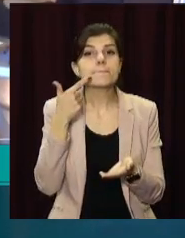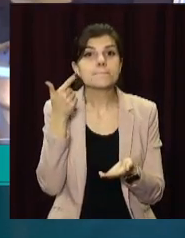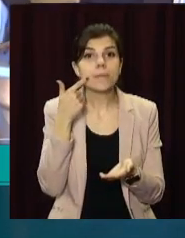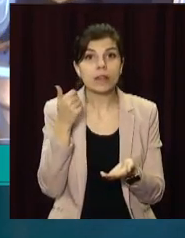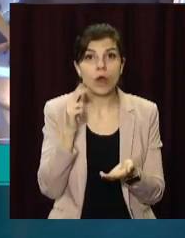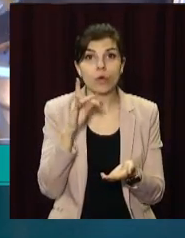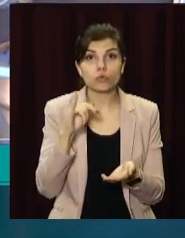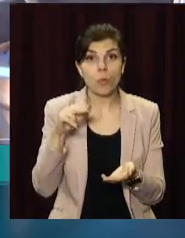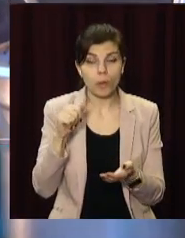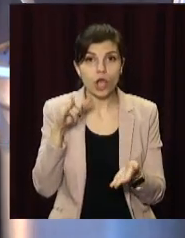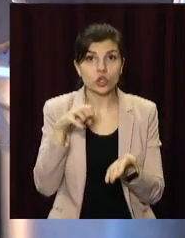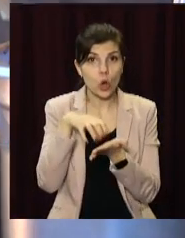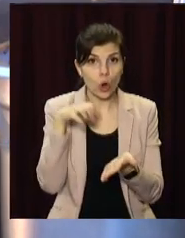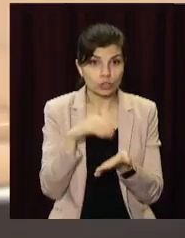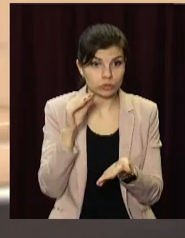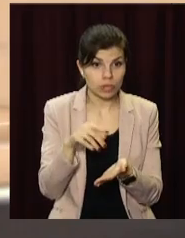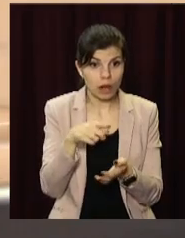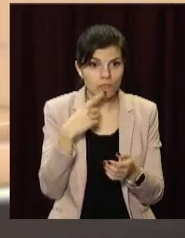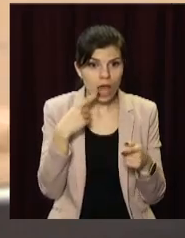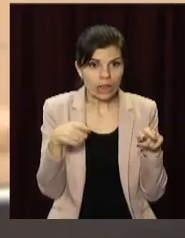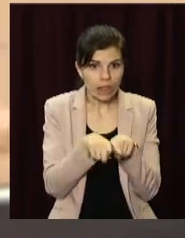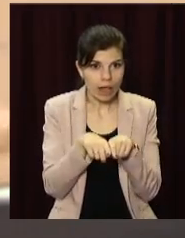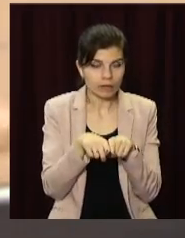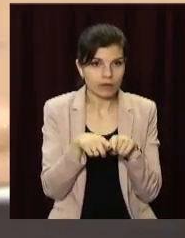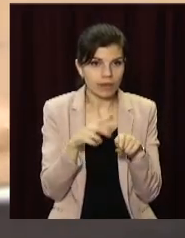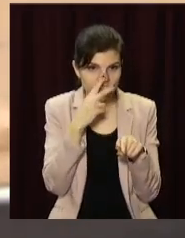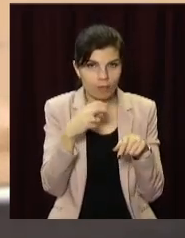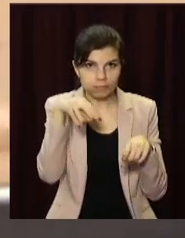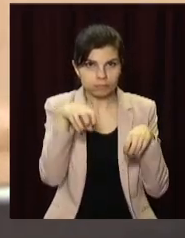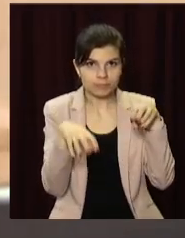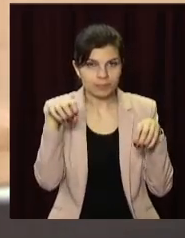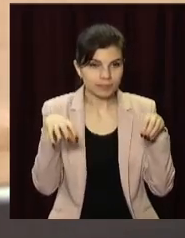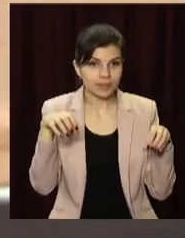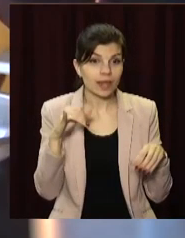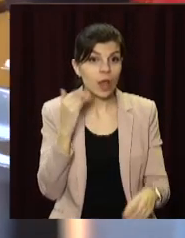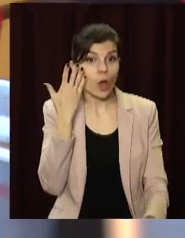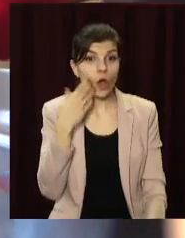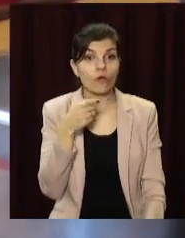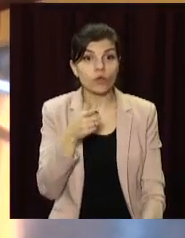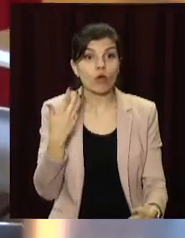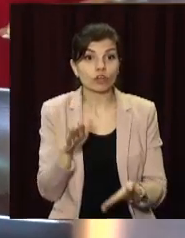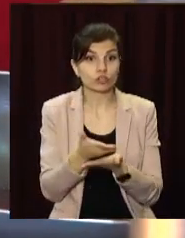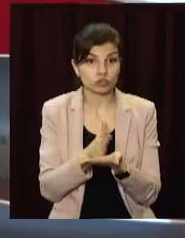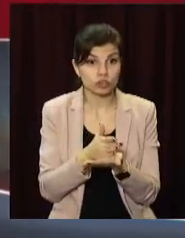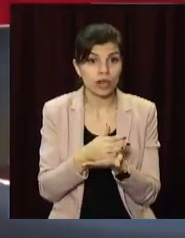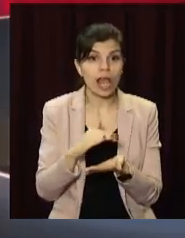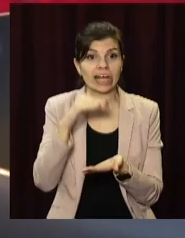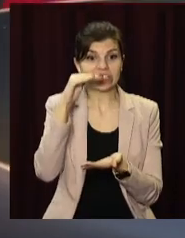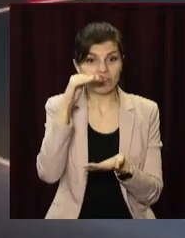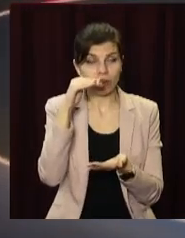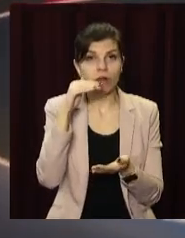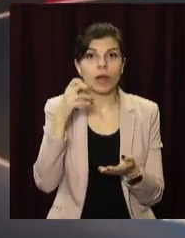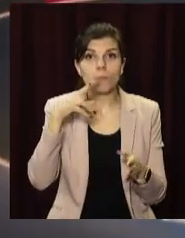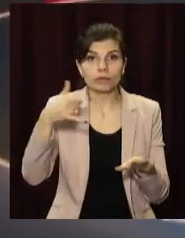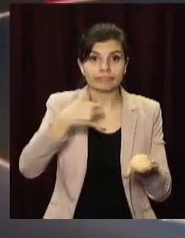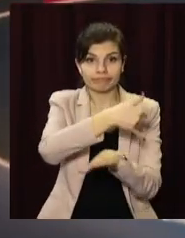додаванням дріжджів. В результаті цього виникають ось такі бульбашки. І коли вони просмажуються, зверху він поливається поливкою.